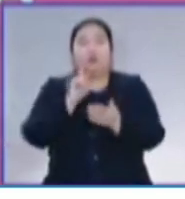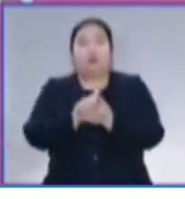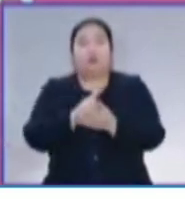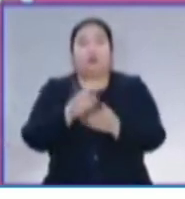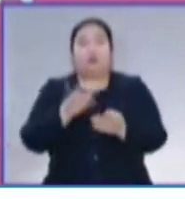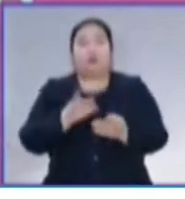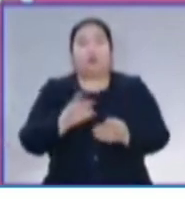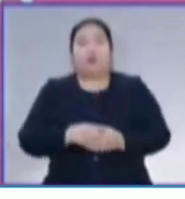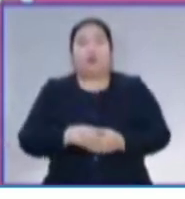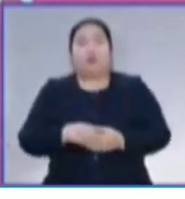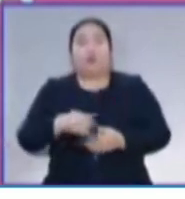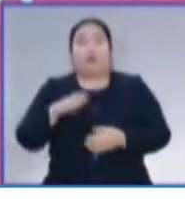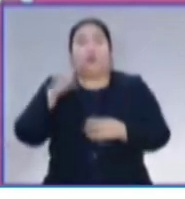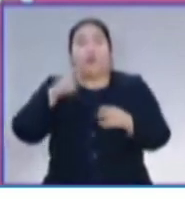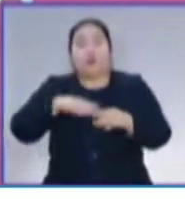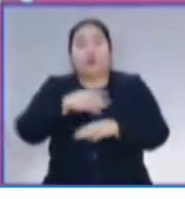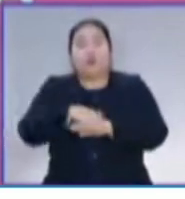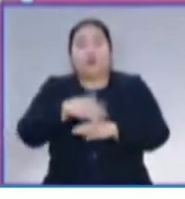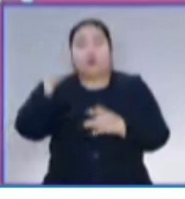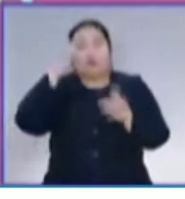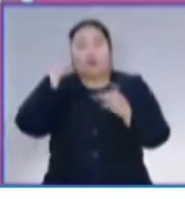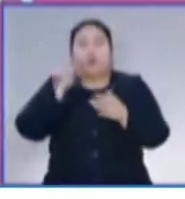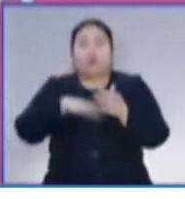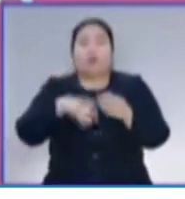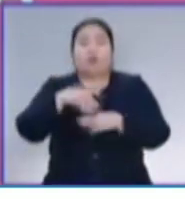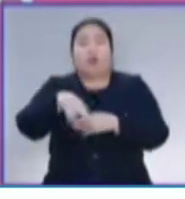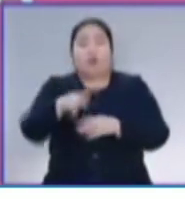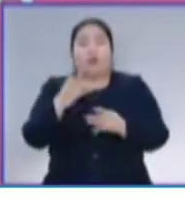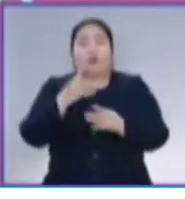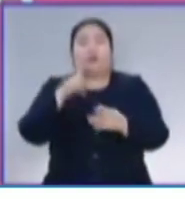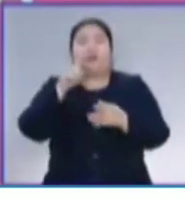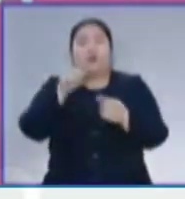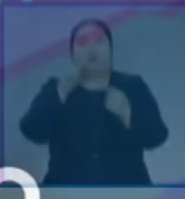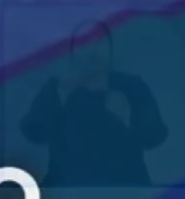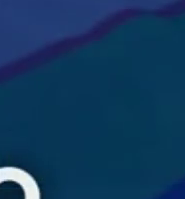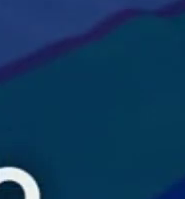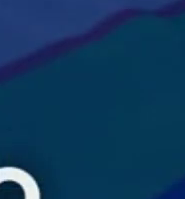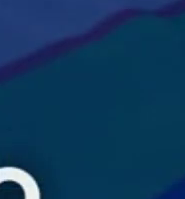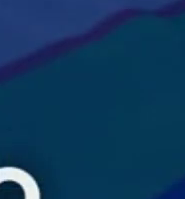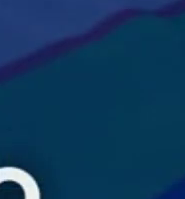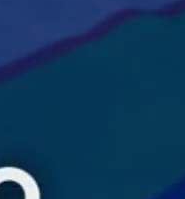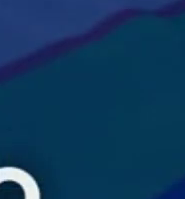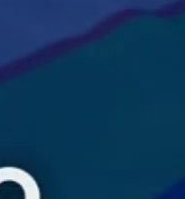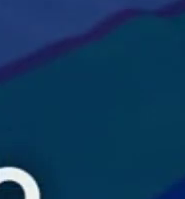Ko'chada bemaqsad yurganingiz aniqlansa, sizga nisbatan jarima qo'llaniladi.